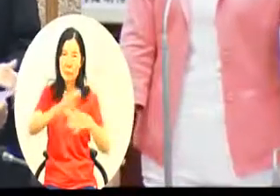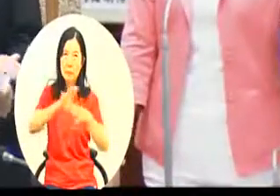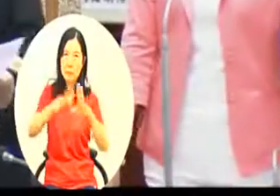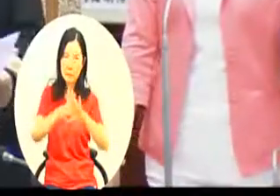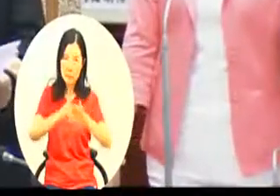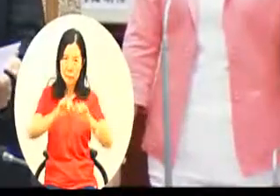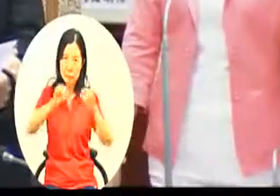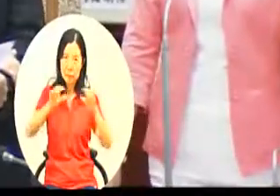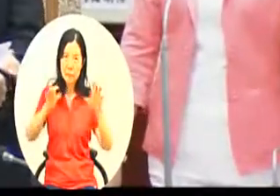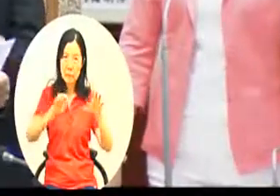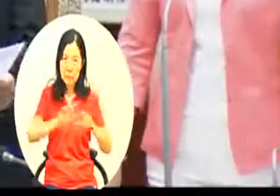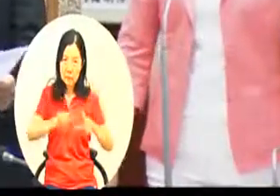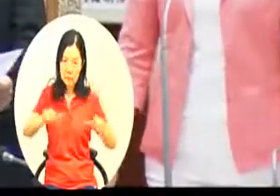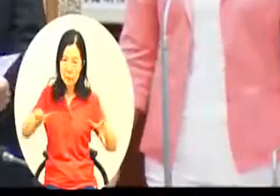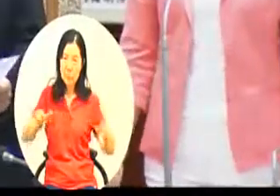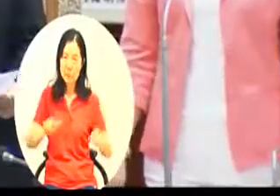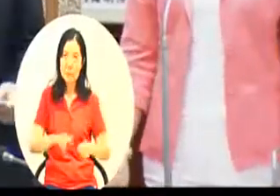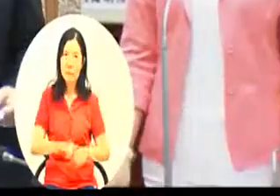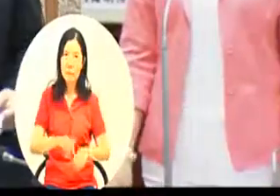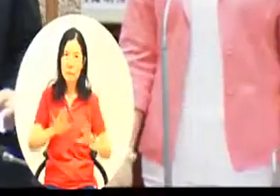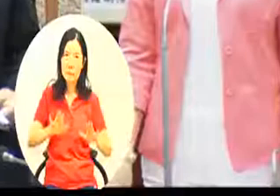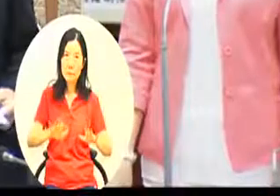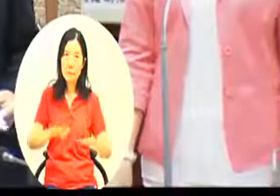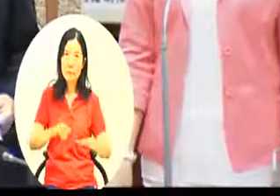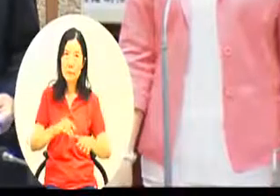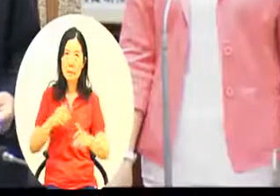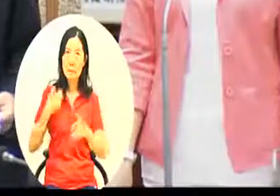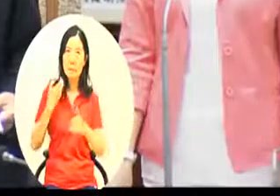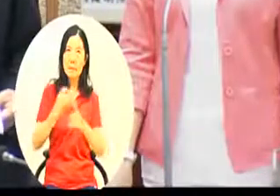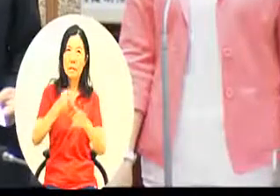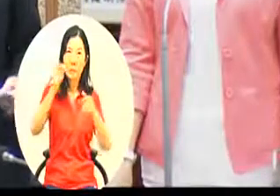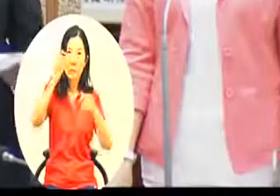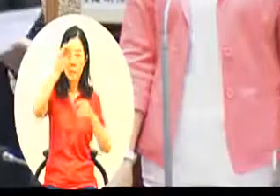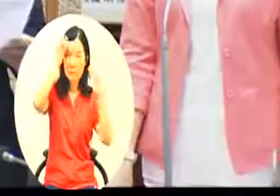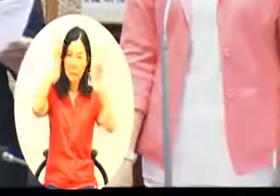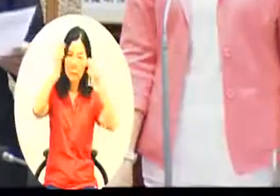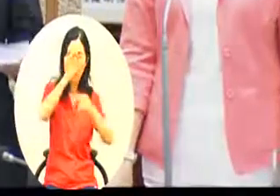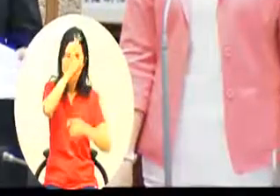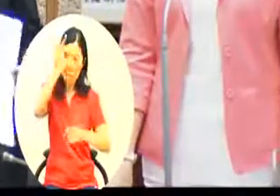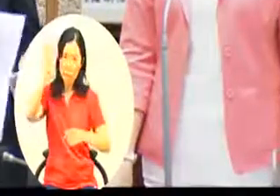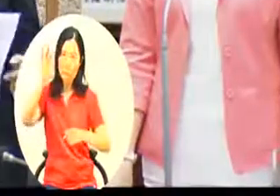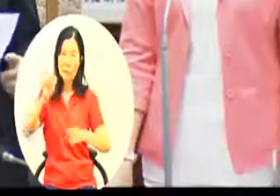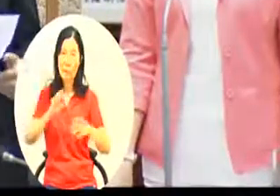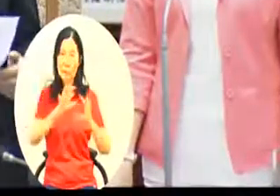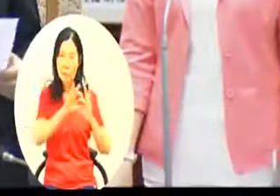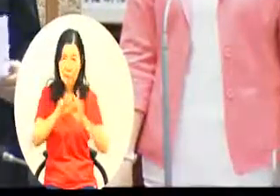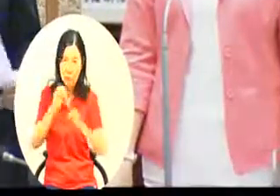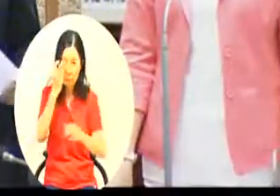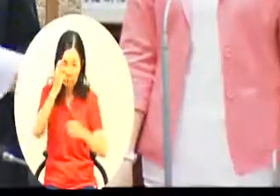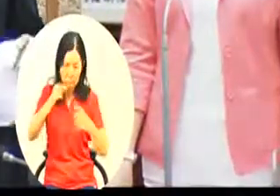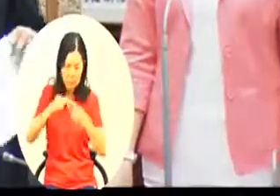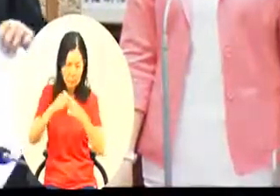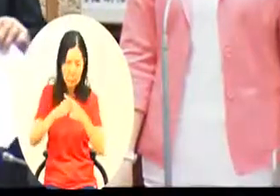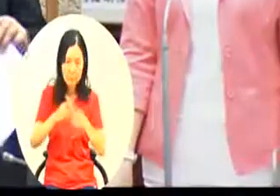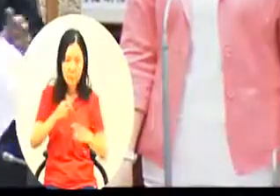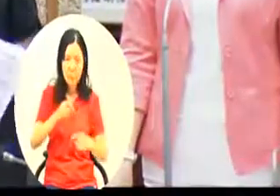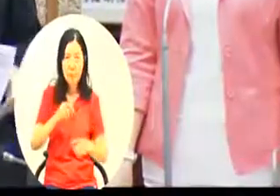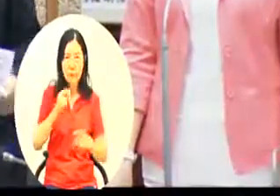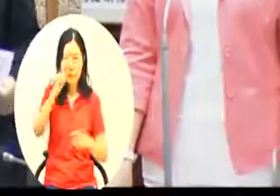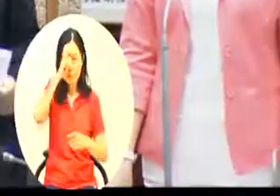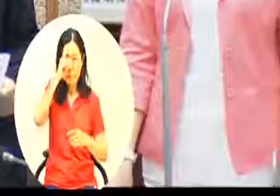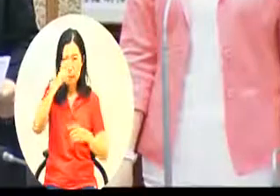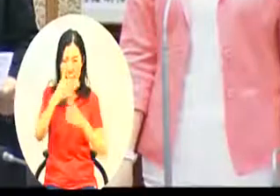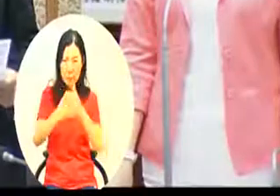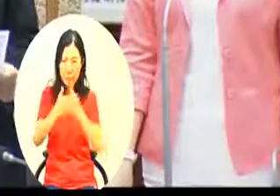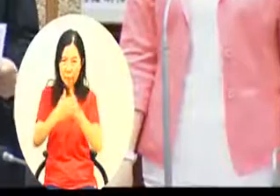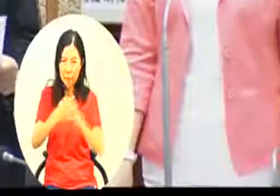产嘛，然后另外呢，在现在我们其实委托高师大在做这个相关的调查研究，希望可以拟定它整个维护的